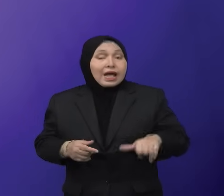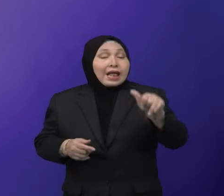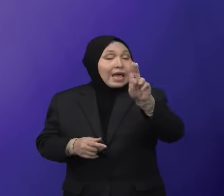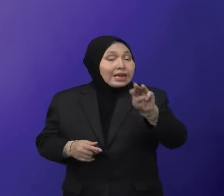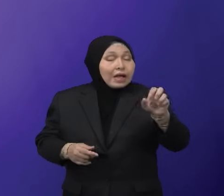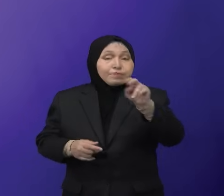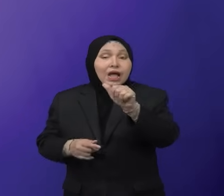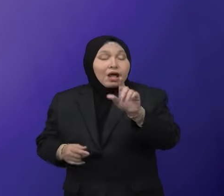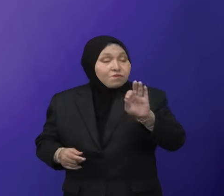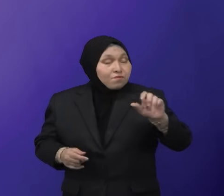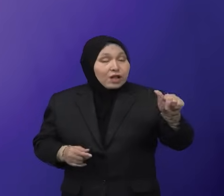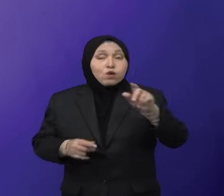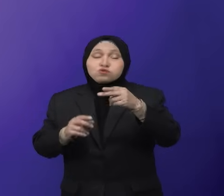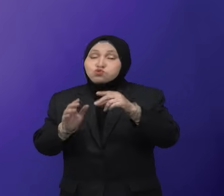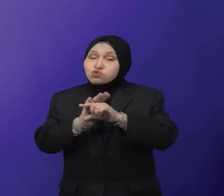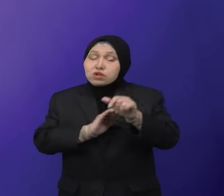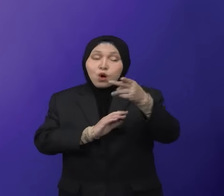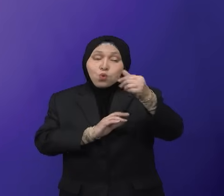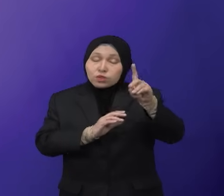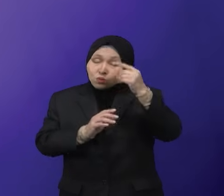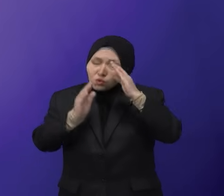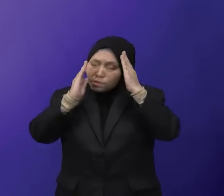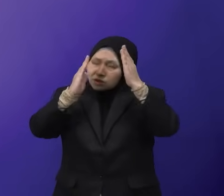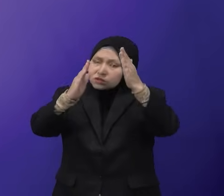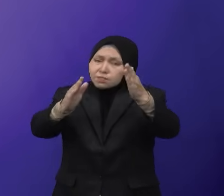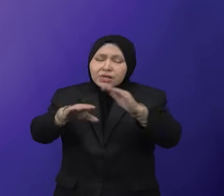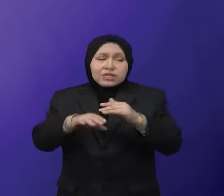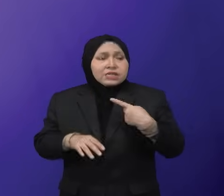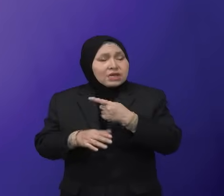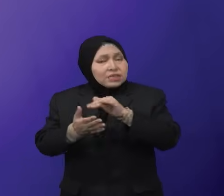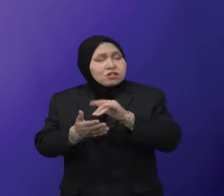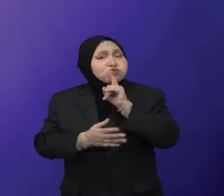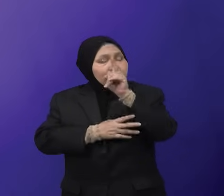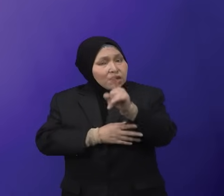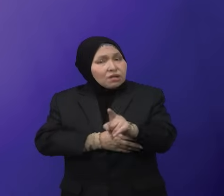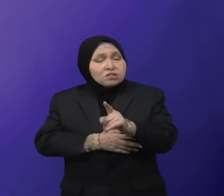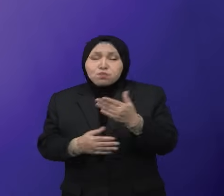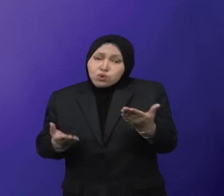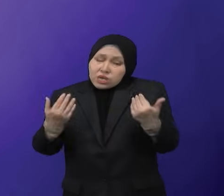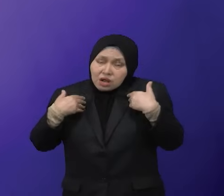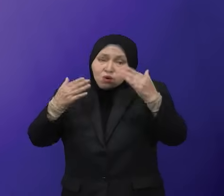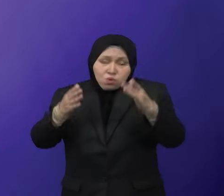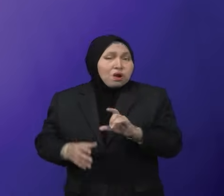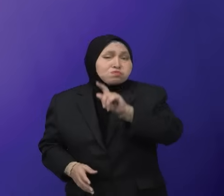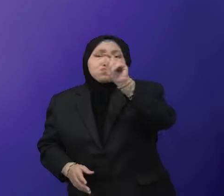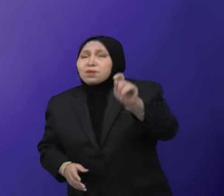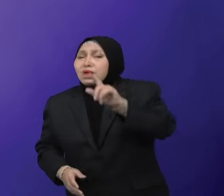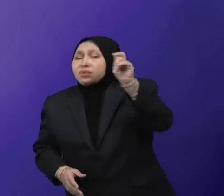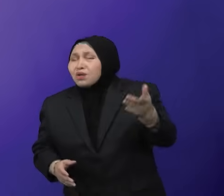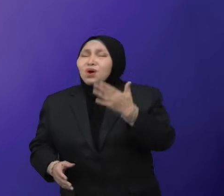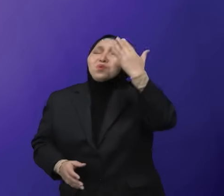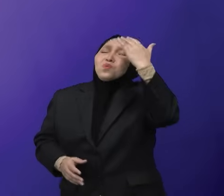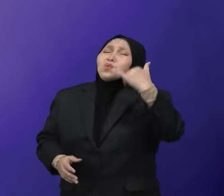surah Al-Anfal dan surah Hud untuk menekankan pada kita bahawa sebenarnya mungkin ada orang persoalkan, Ustaz, ya,